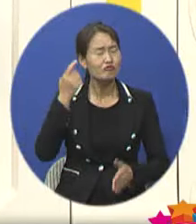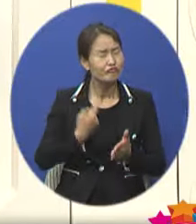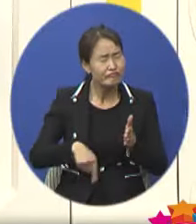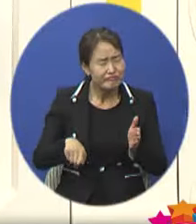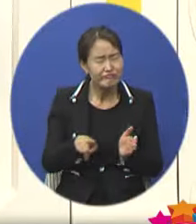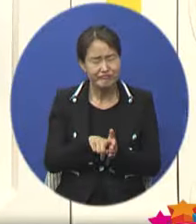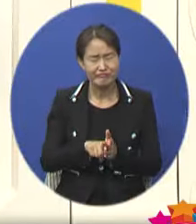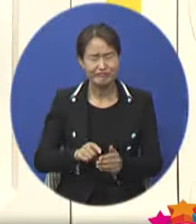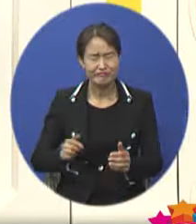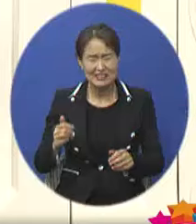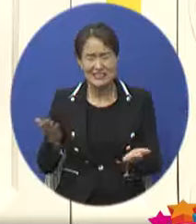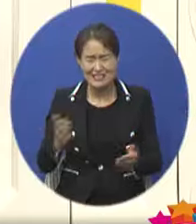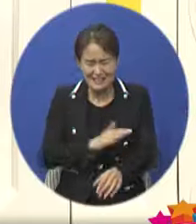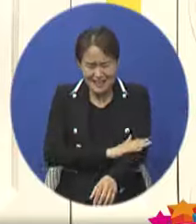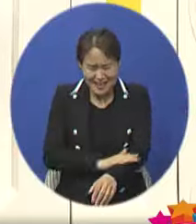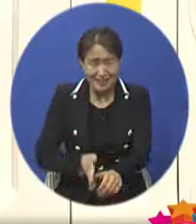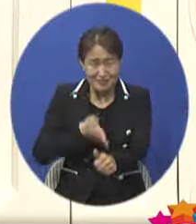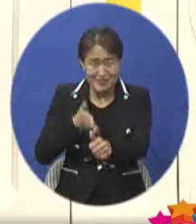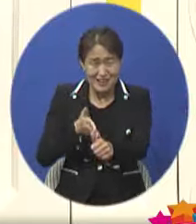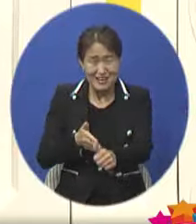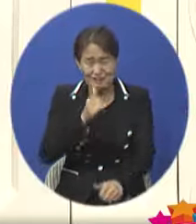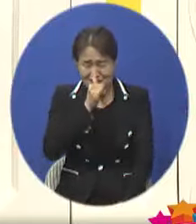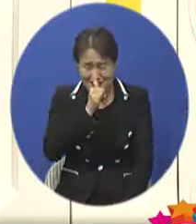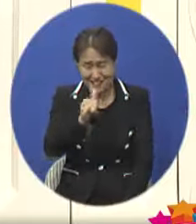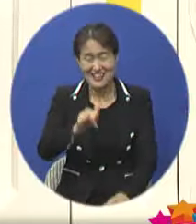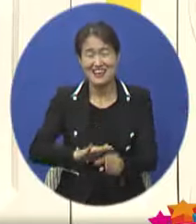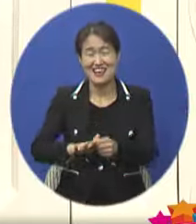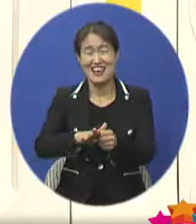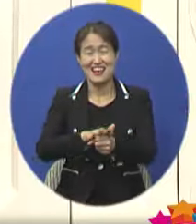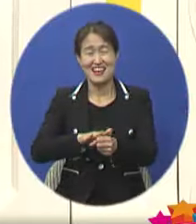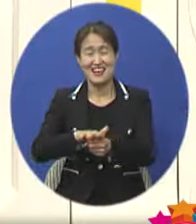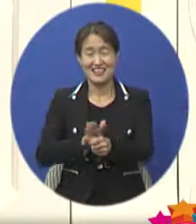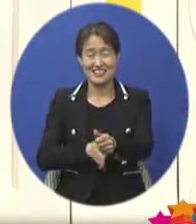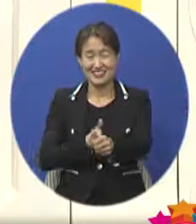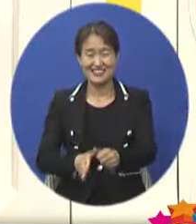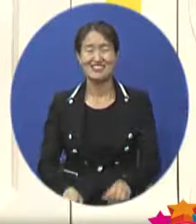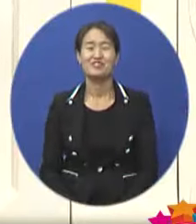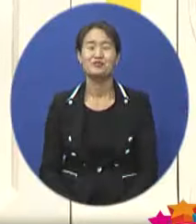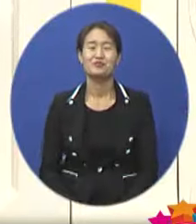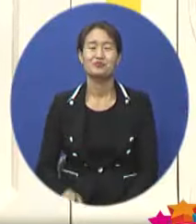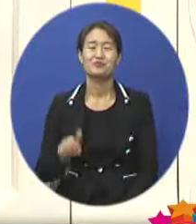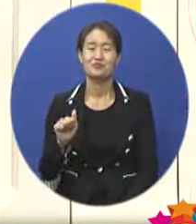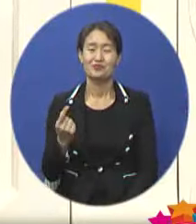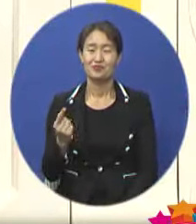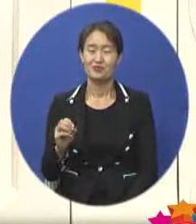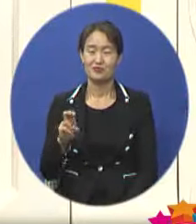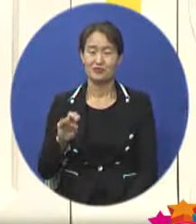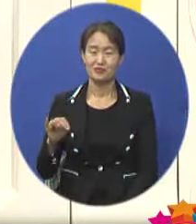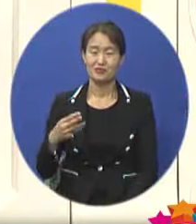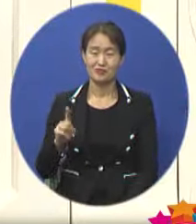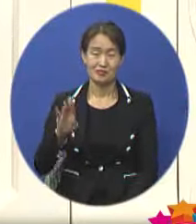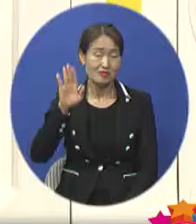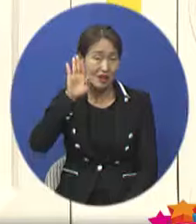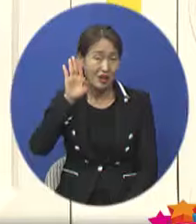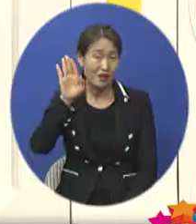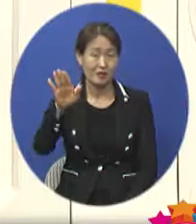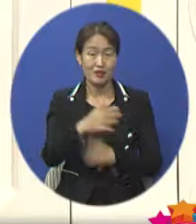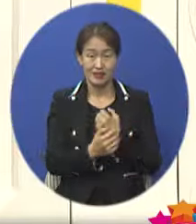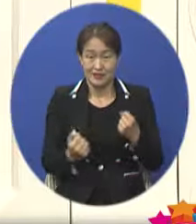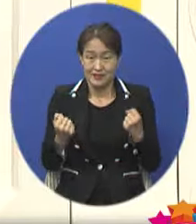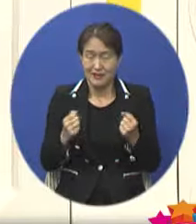하기를 바란다. 예, 아유, 좋습니다. 네. 네. 네. 자, 우리 홍미라님. 네. 앞으로도 이렇게